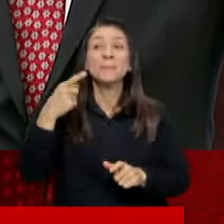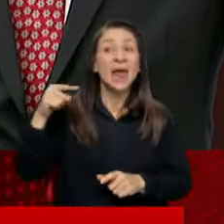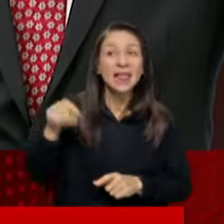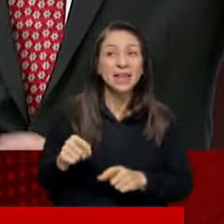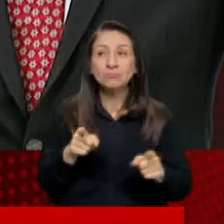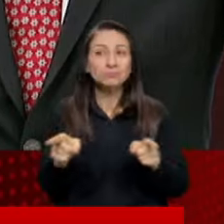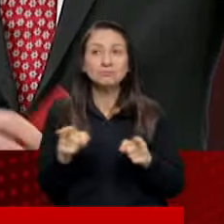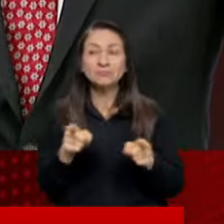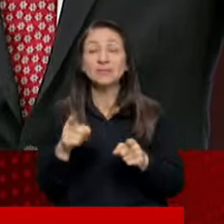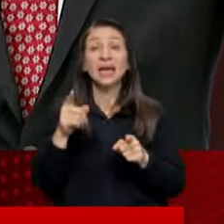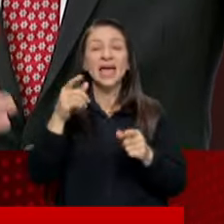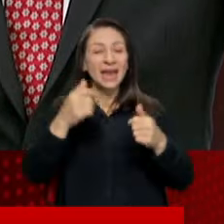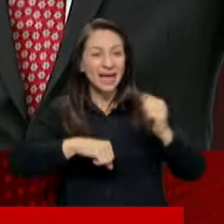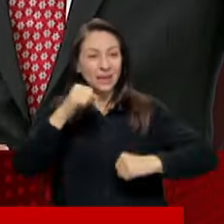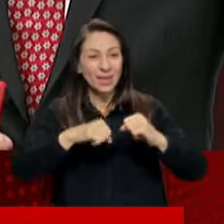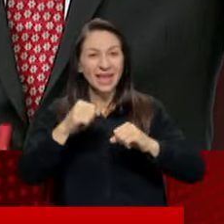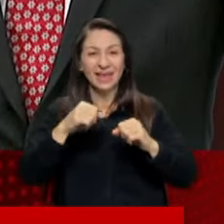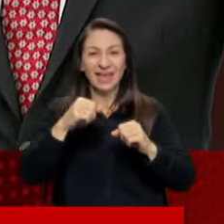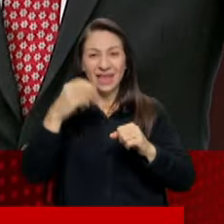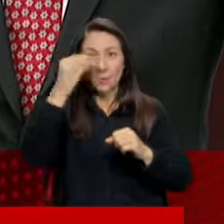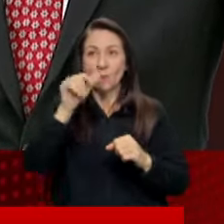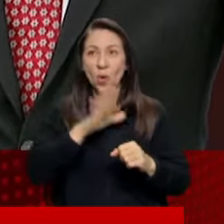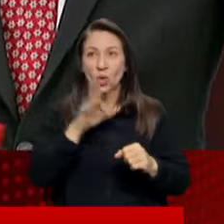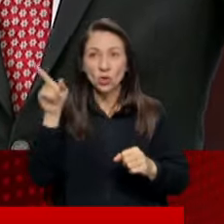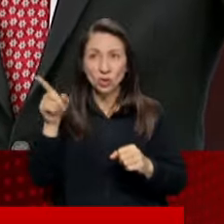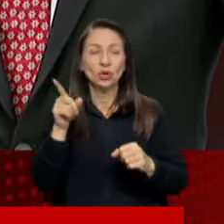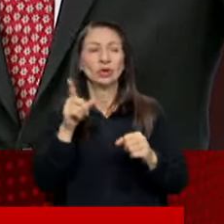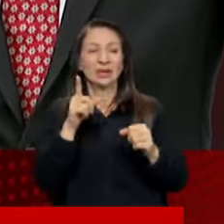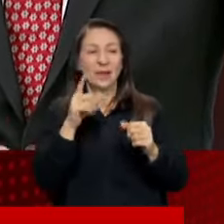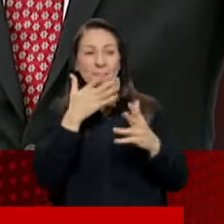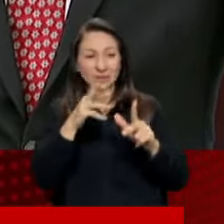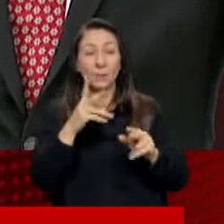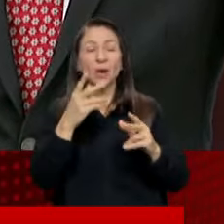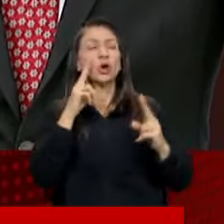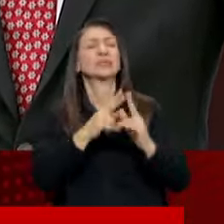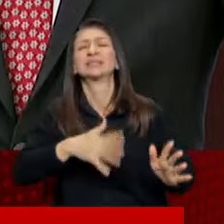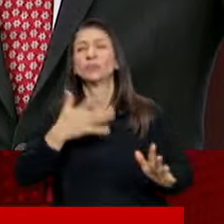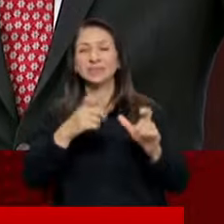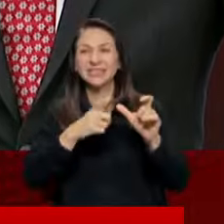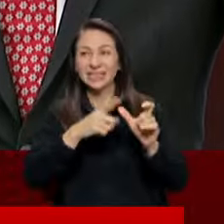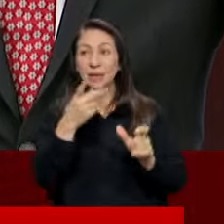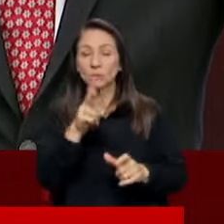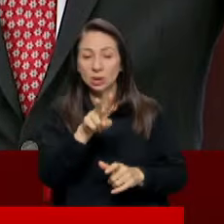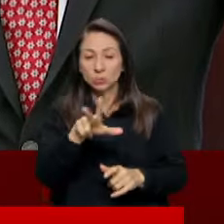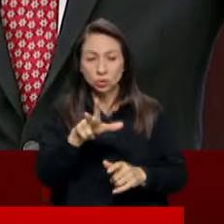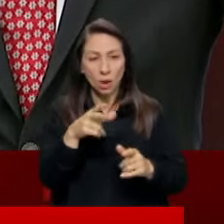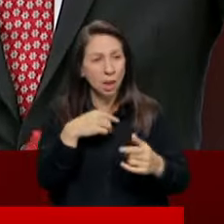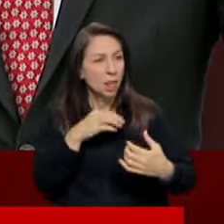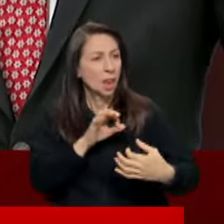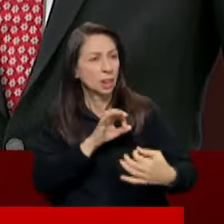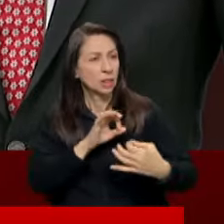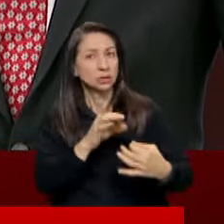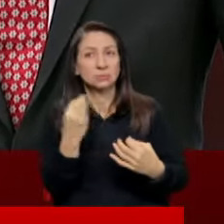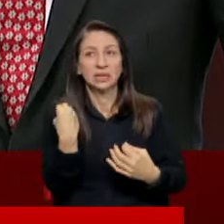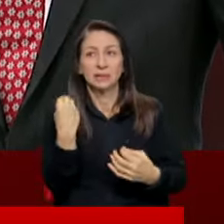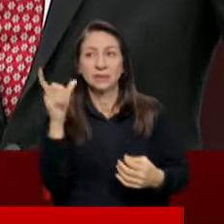rakibi Ekrem İmamoğlu'nu Sisi'ye benzetmişti. Ve her fırsatta da Sisi ile görüşmeyi kabul etmediğini söylemişti. Ancak 2023 yılı itibariyle ilişkilerde yeni bir